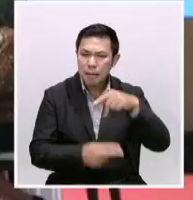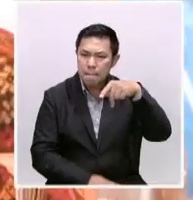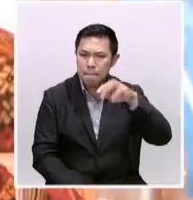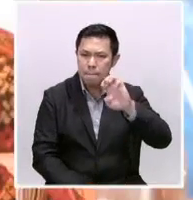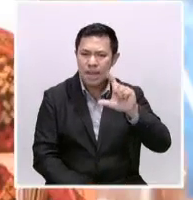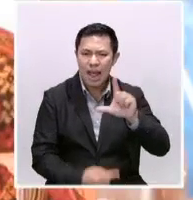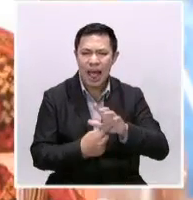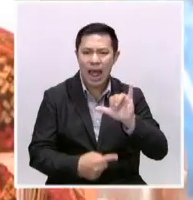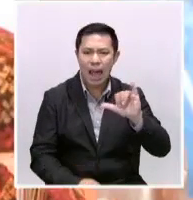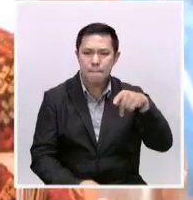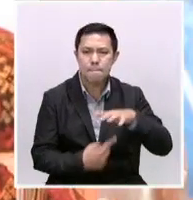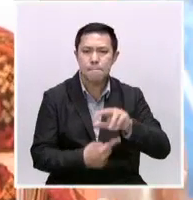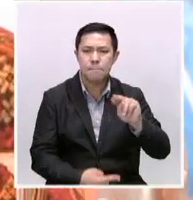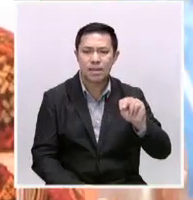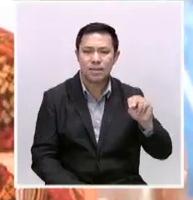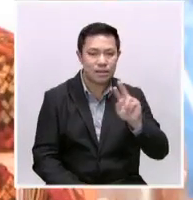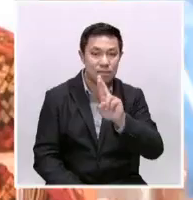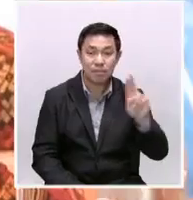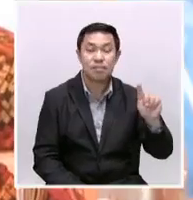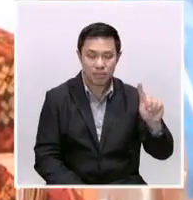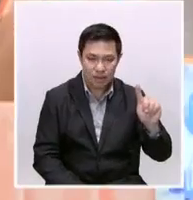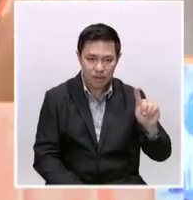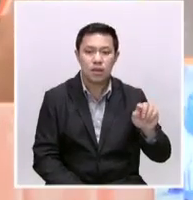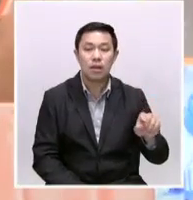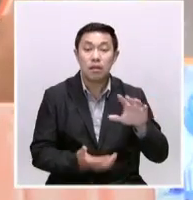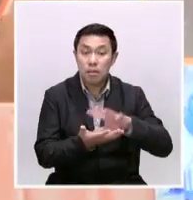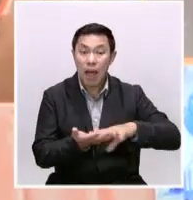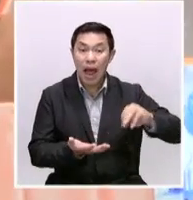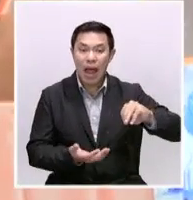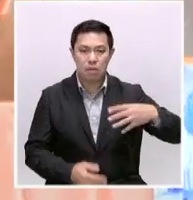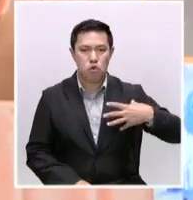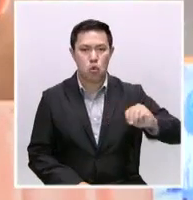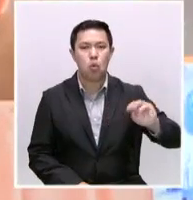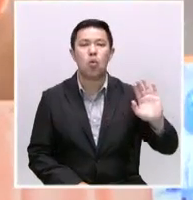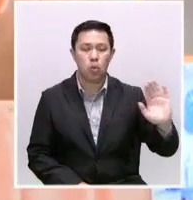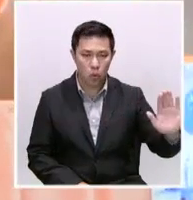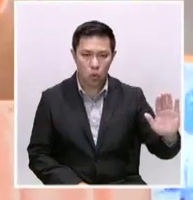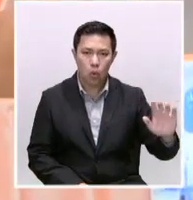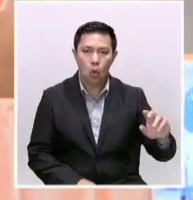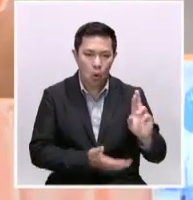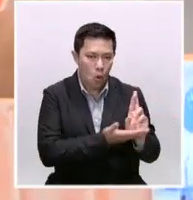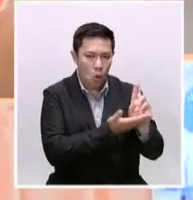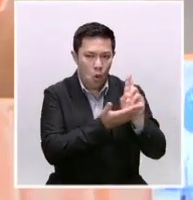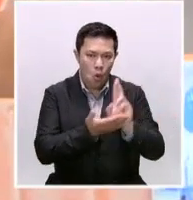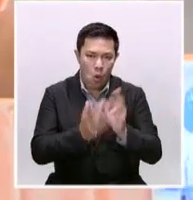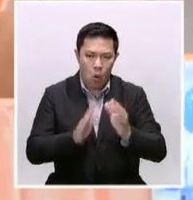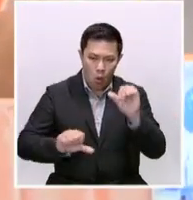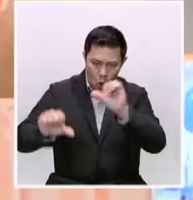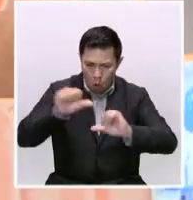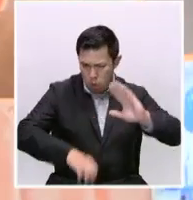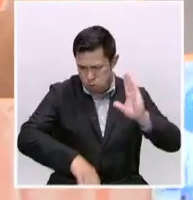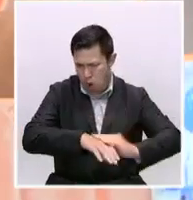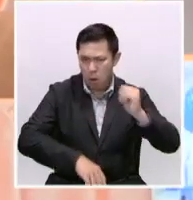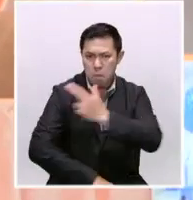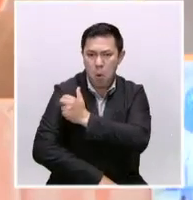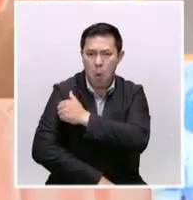รึกษาศูนย์วิจัยพัฒนานวัตกรรมคณะเทคนิคการแพทย์มหาวิทยาลัยมหิดลซึ่งได้รับรางวัลนักวิทยาศาสตร์การแพ